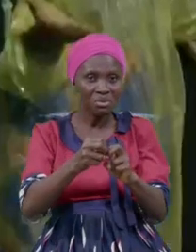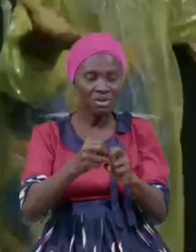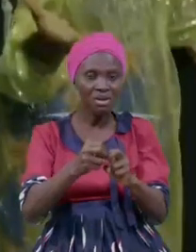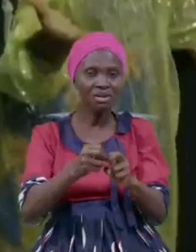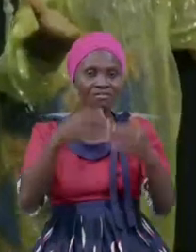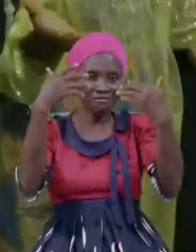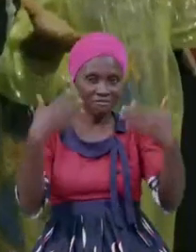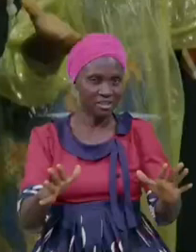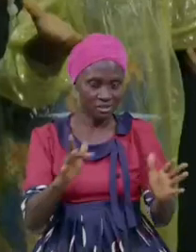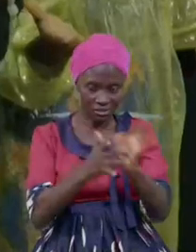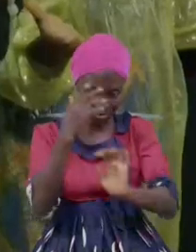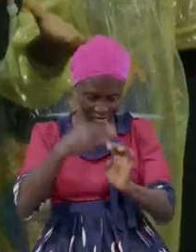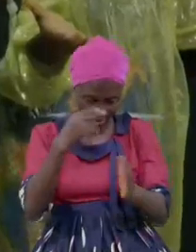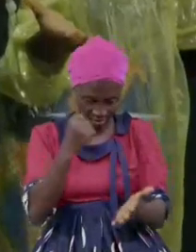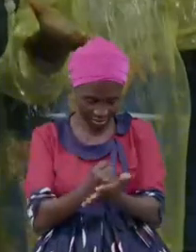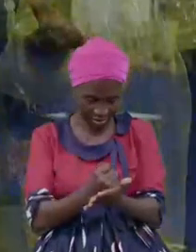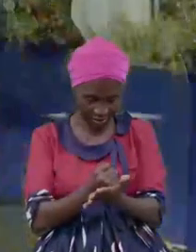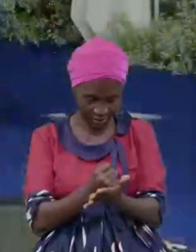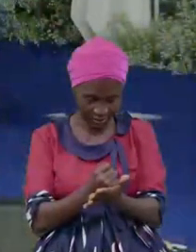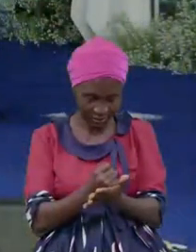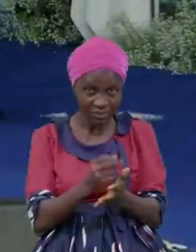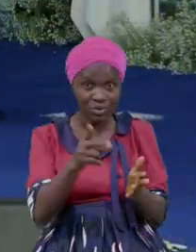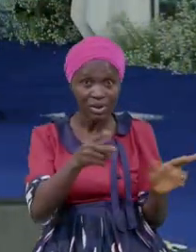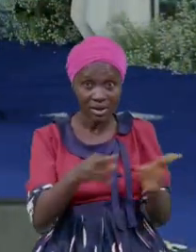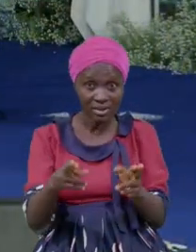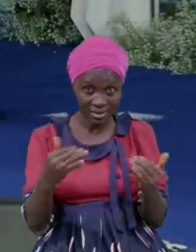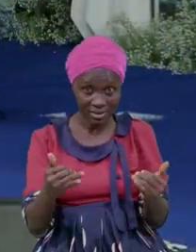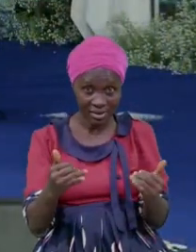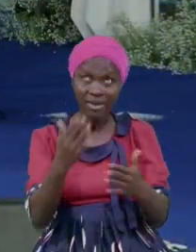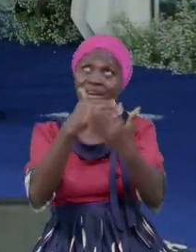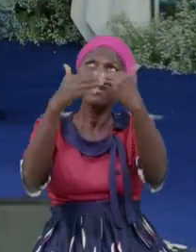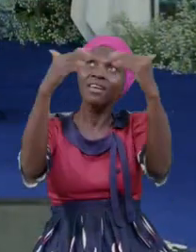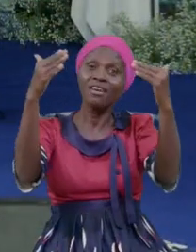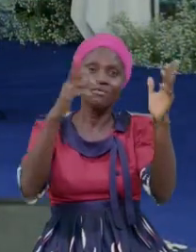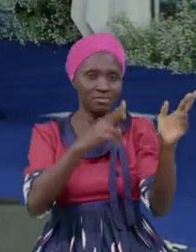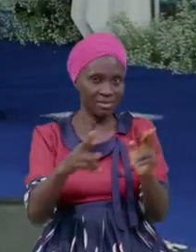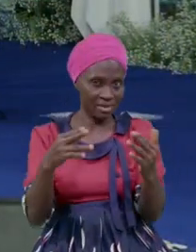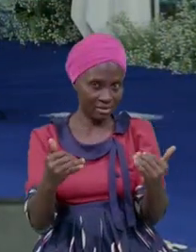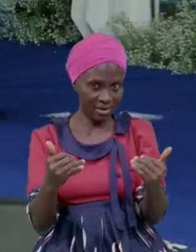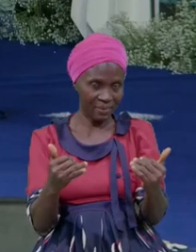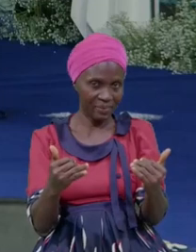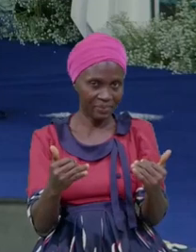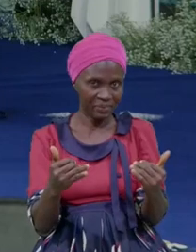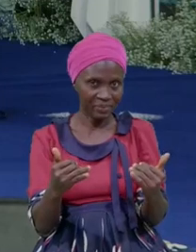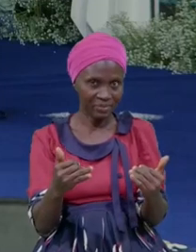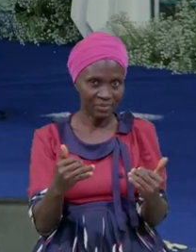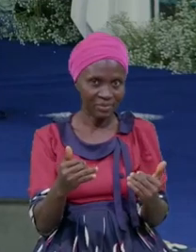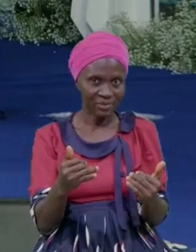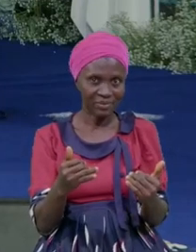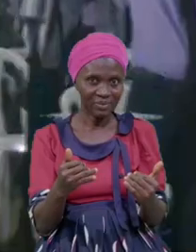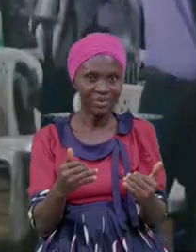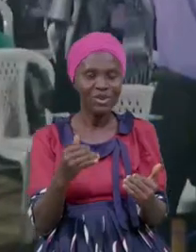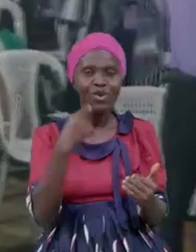tes problèmes seront terminés. Nous sommes prêts, parce que le ciel est prêt maintenant. Qui sera